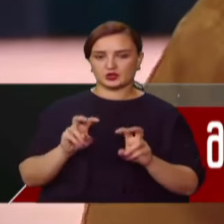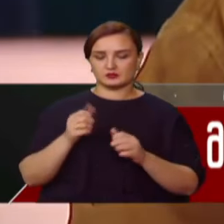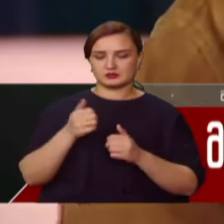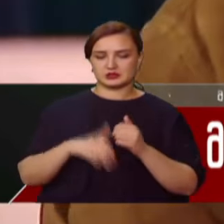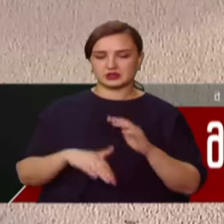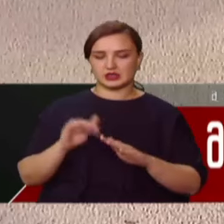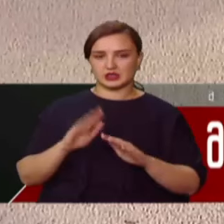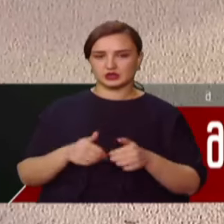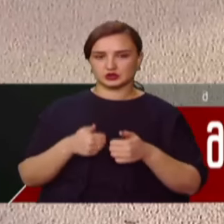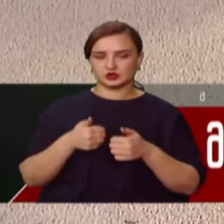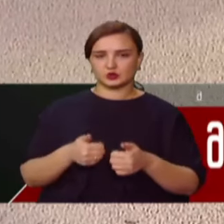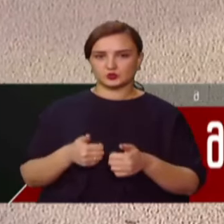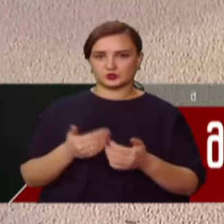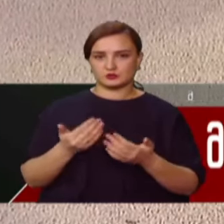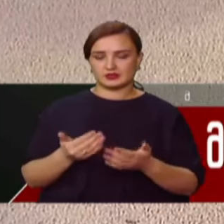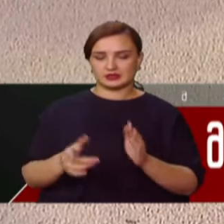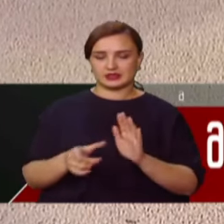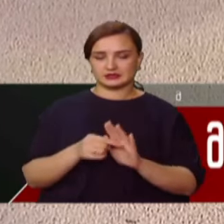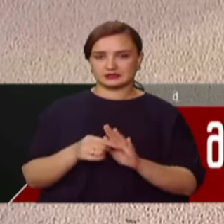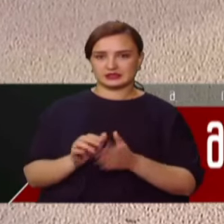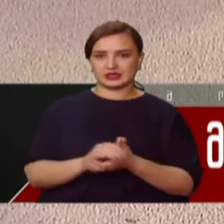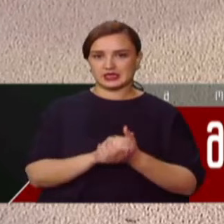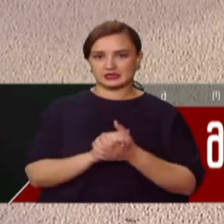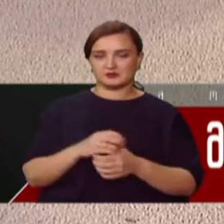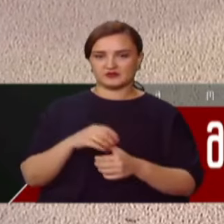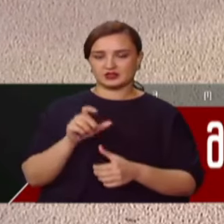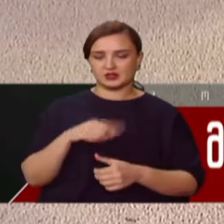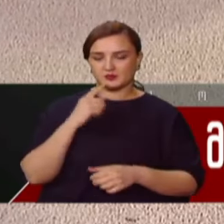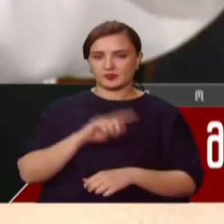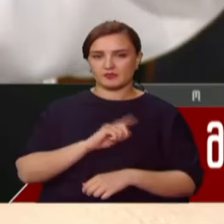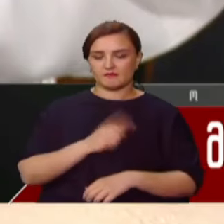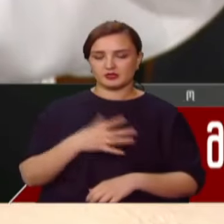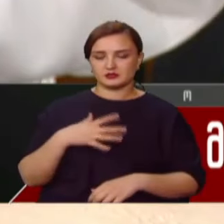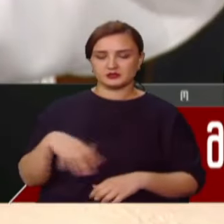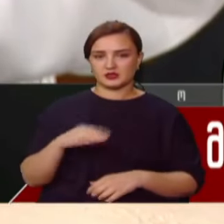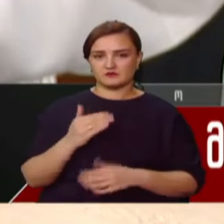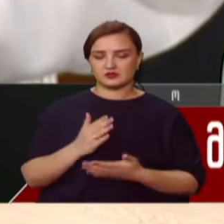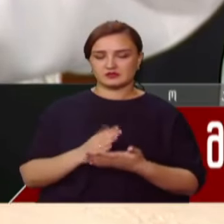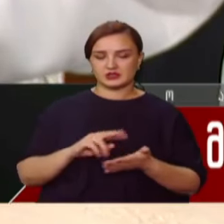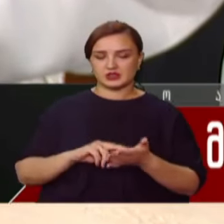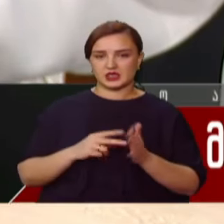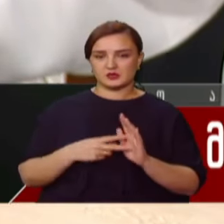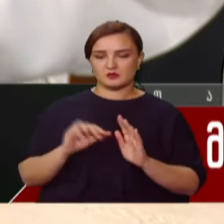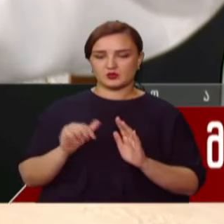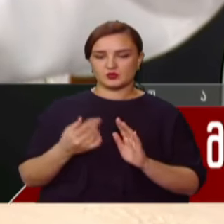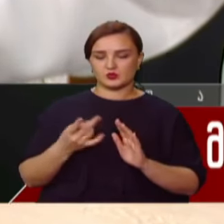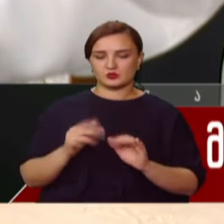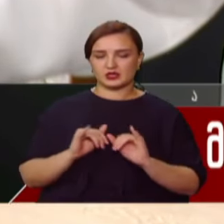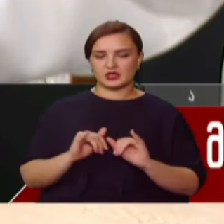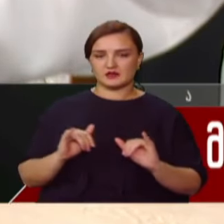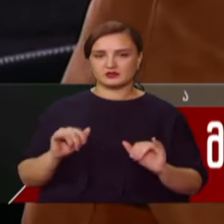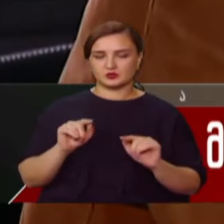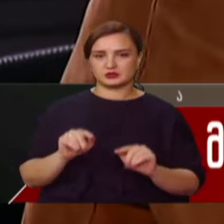kheli sheuqon startaperebs amastan ertad gaertenebis lideri ambobs rom Zlieri Sakartvelos aqs gigma rogor unda